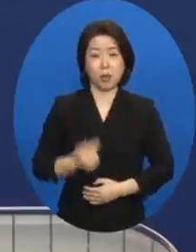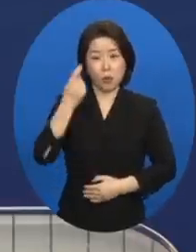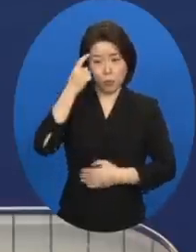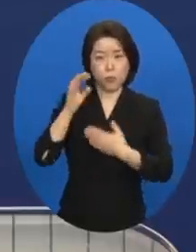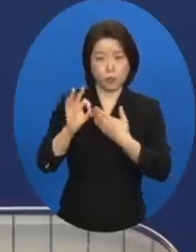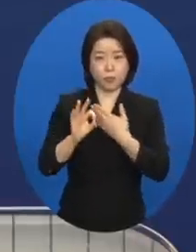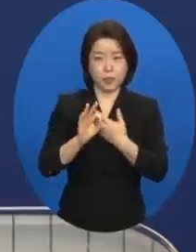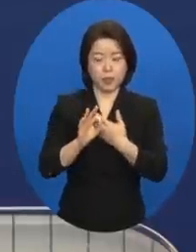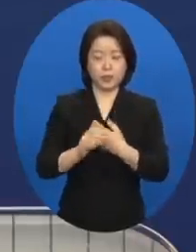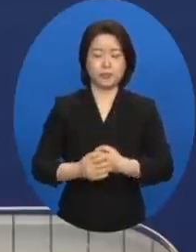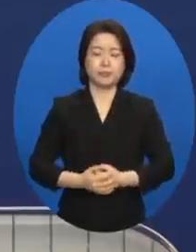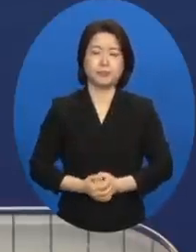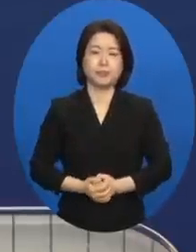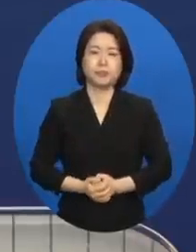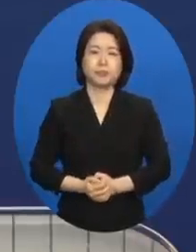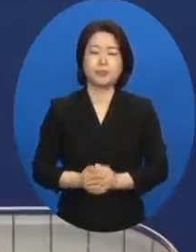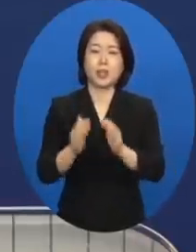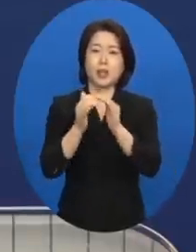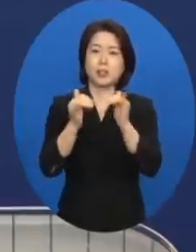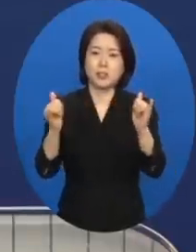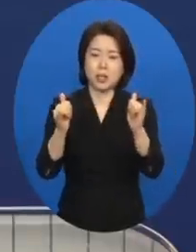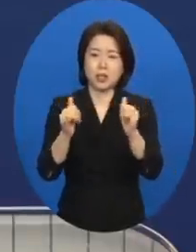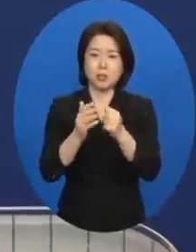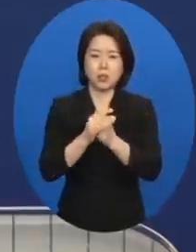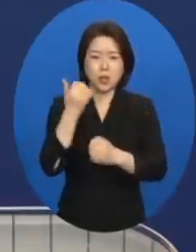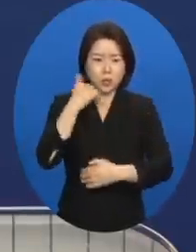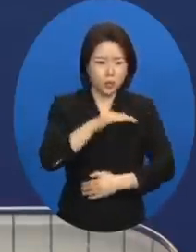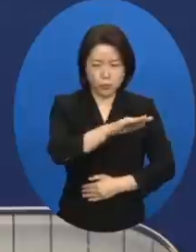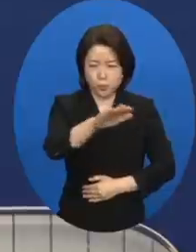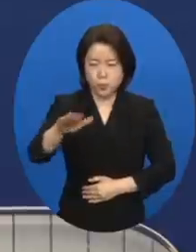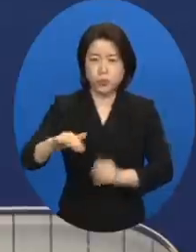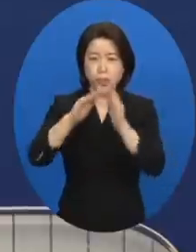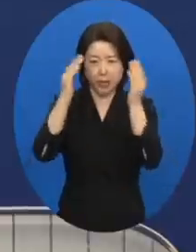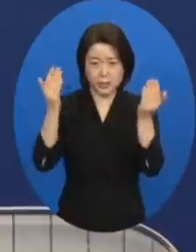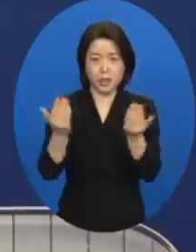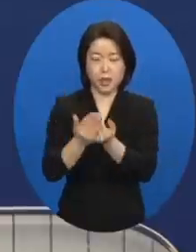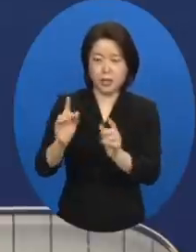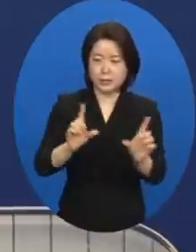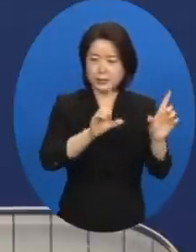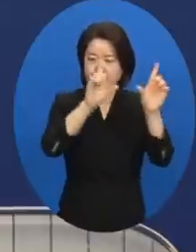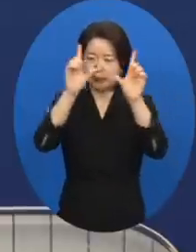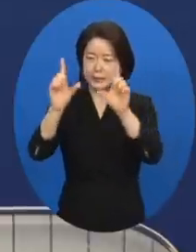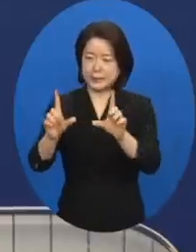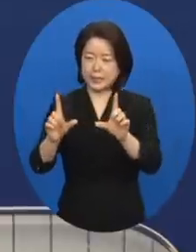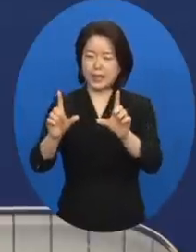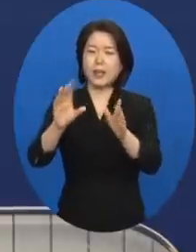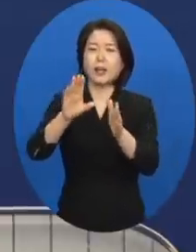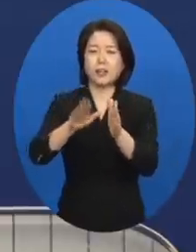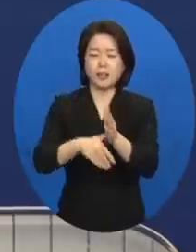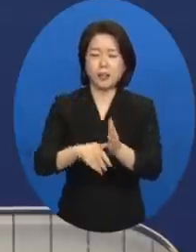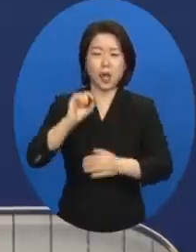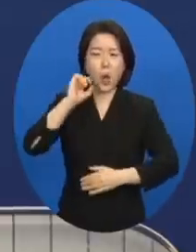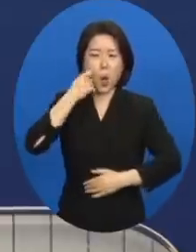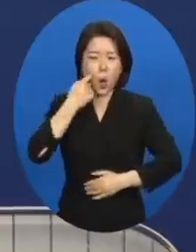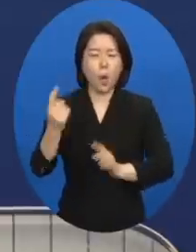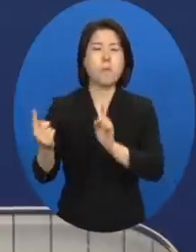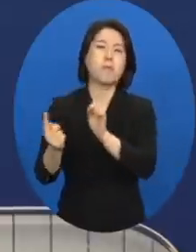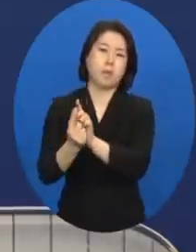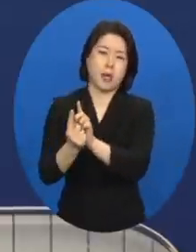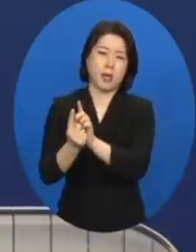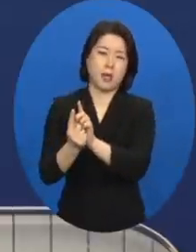왜냐하면 사람들은 누구나 살다 보면 어려운 일이 있고